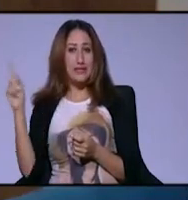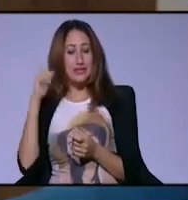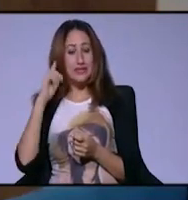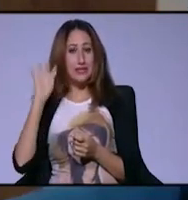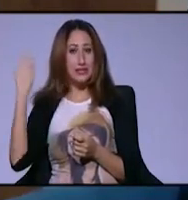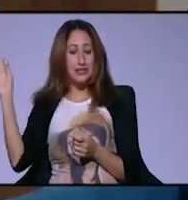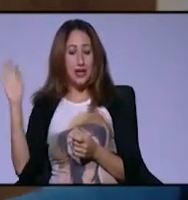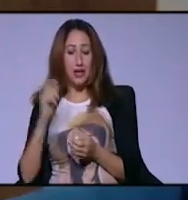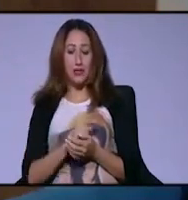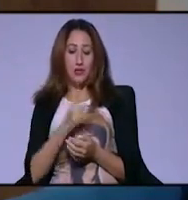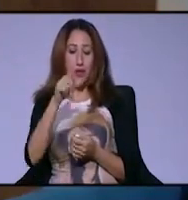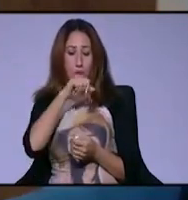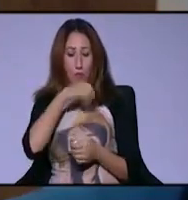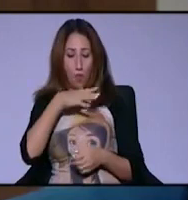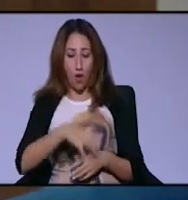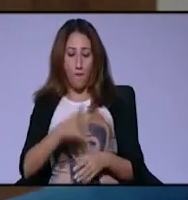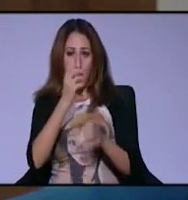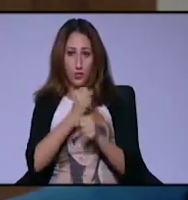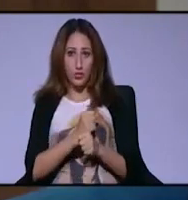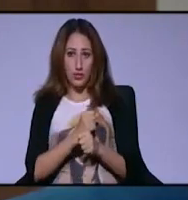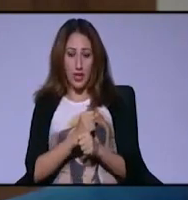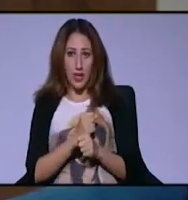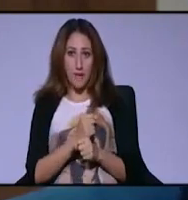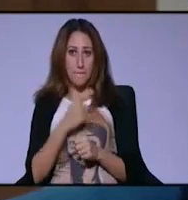للحبيب صلى الله عليه وسلم مكانا